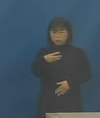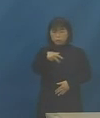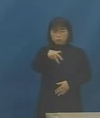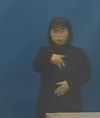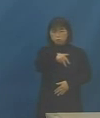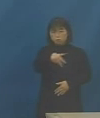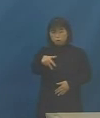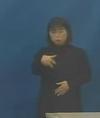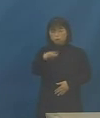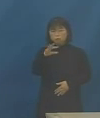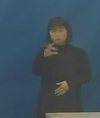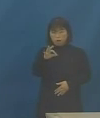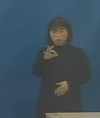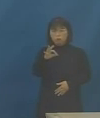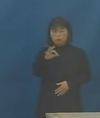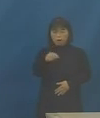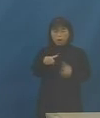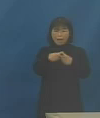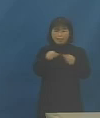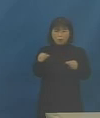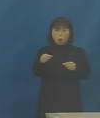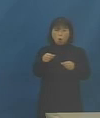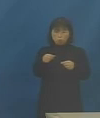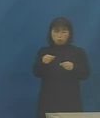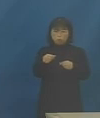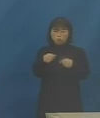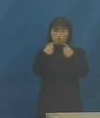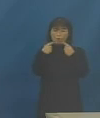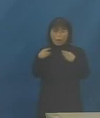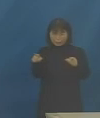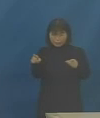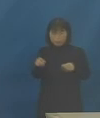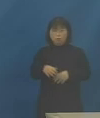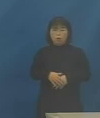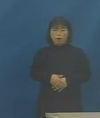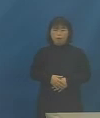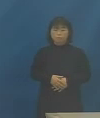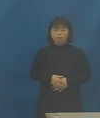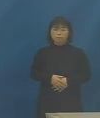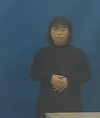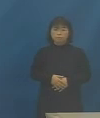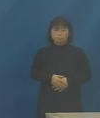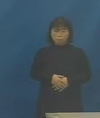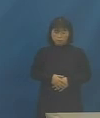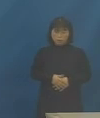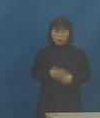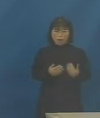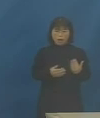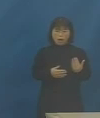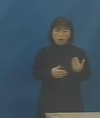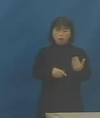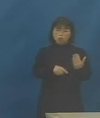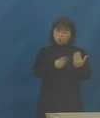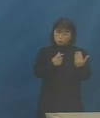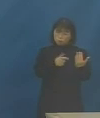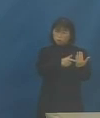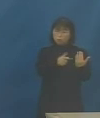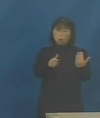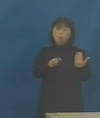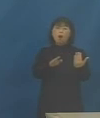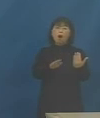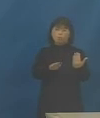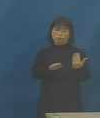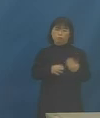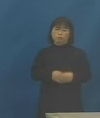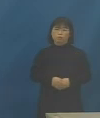ニホンウナギとかえーまたあのちょっとここに書いてないですがその植物等もいろいろございまして